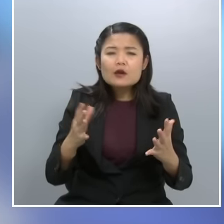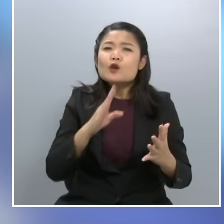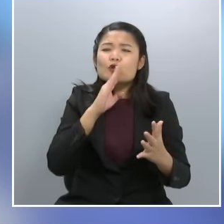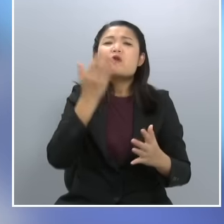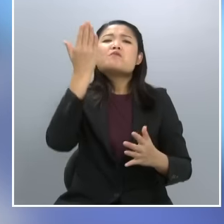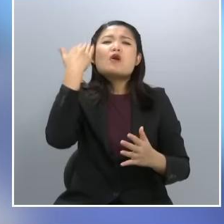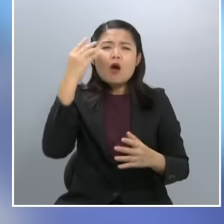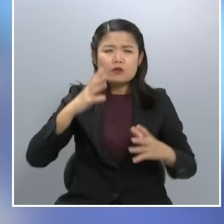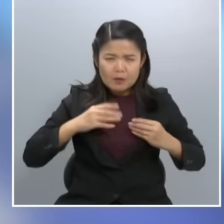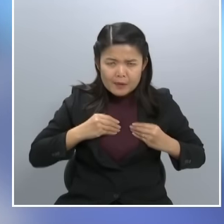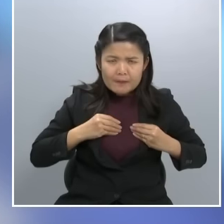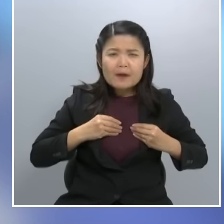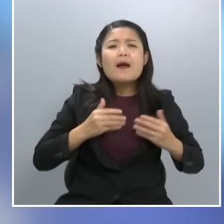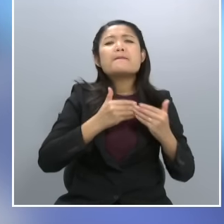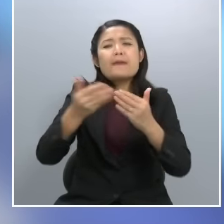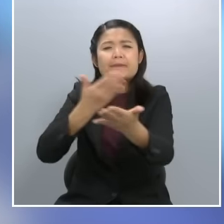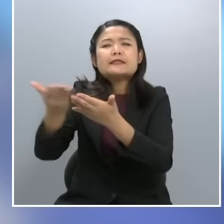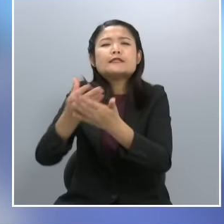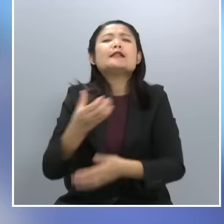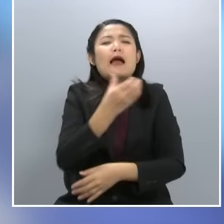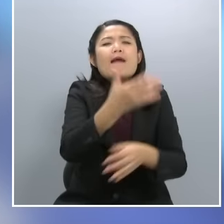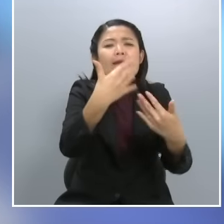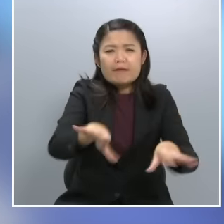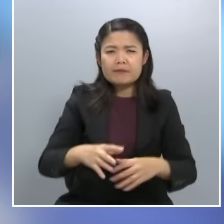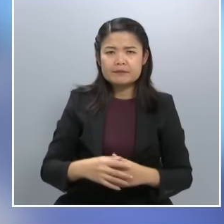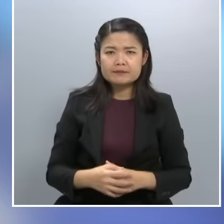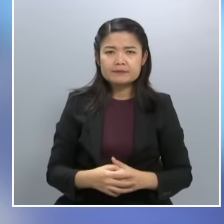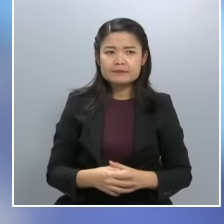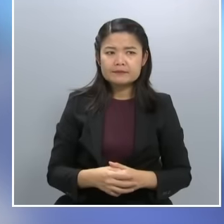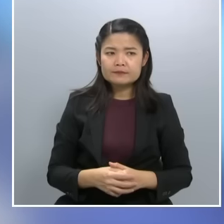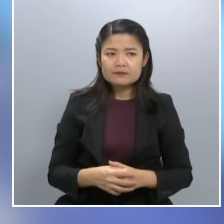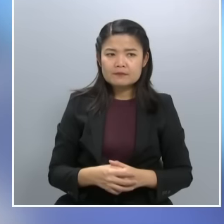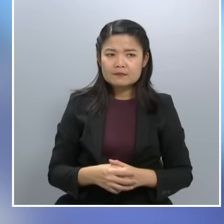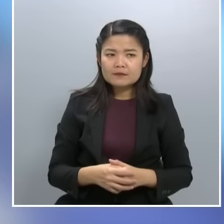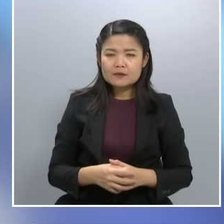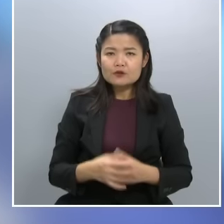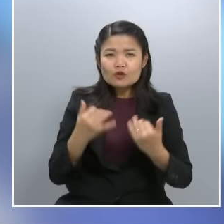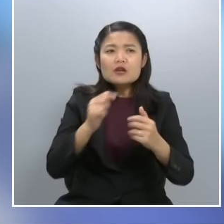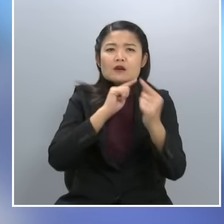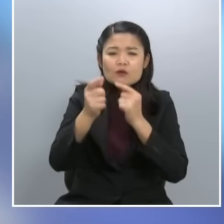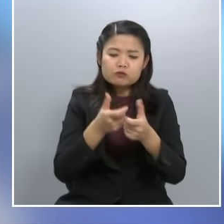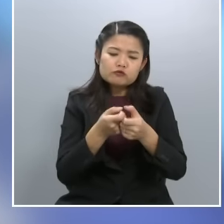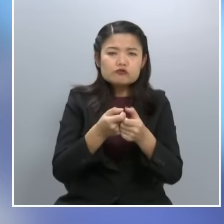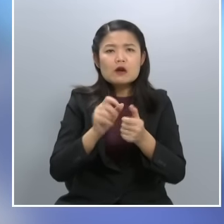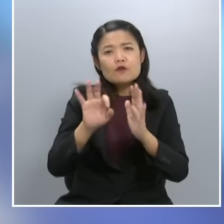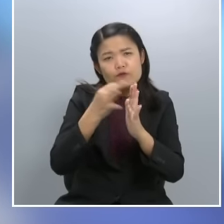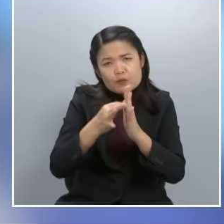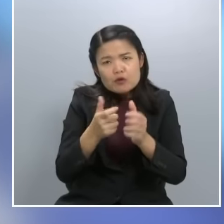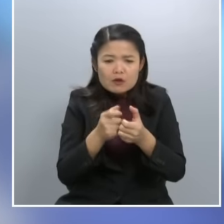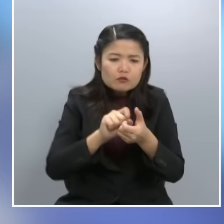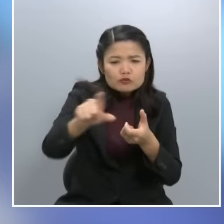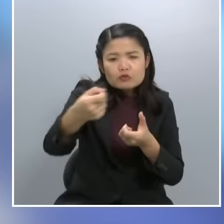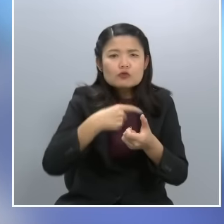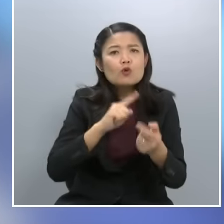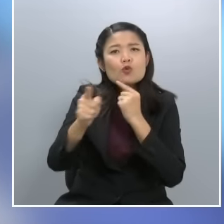นั้นน่ะปันนี้ก็ได้แล้วลุงก็พาไปซื้อแล้วปันนี้ก็ได้คุยกับเพื่อนแล้วได้แชทได้มีเฟซมีไนอะไรคุยกับเพื่อน